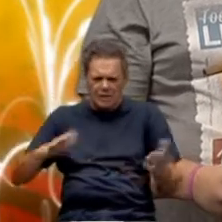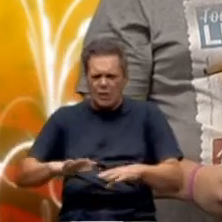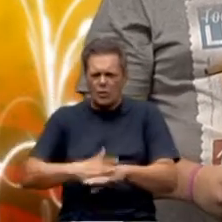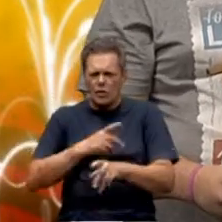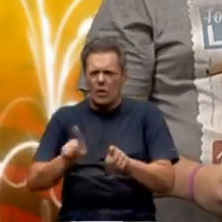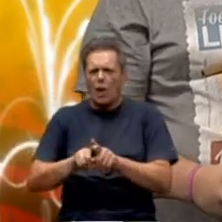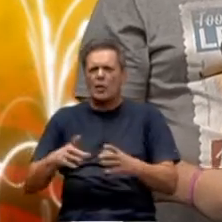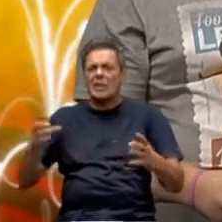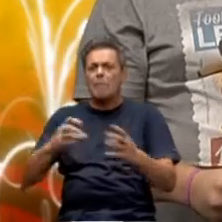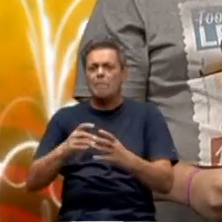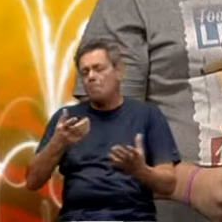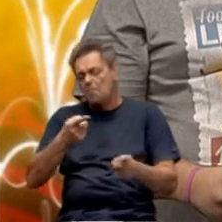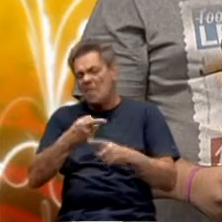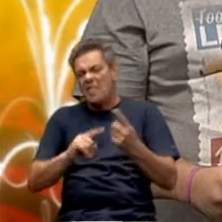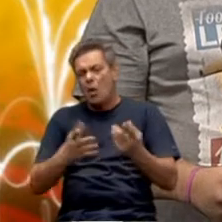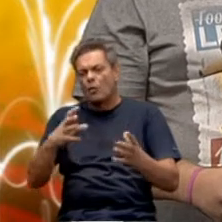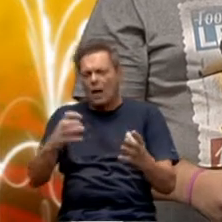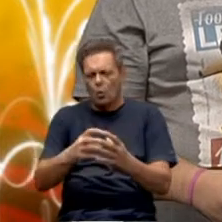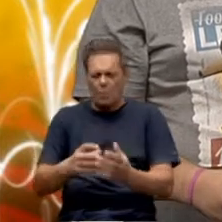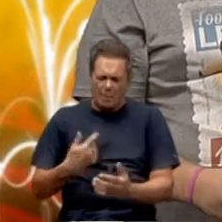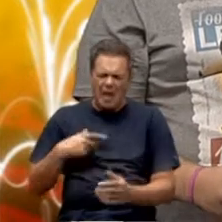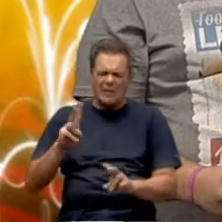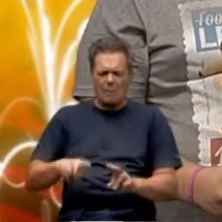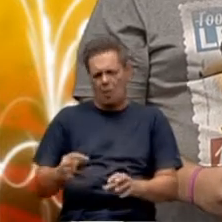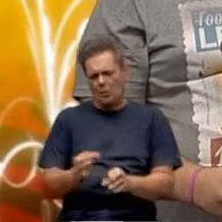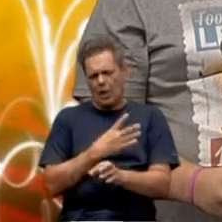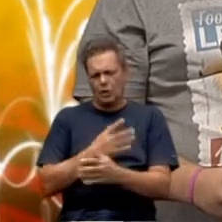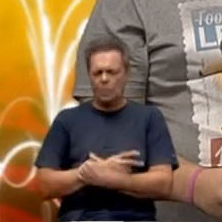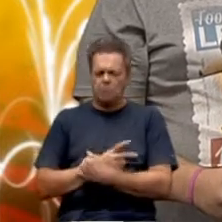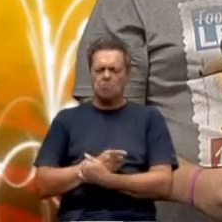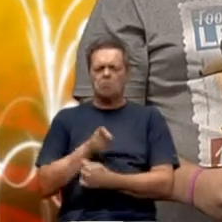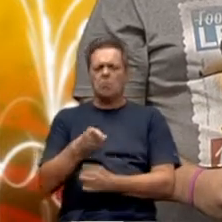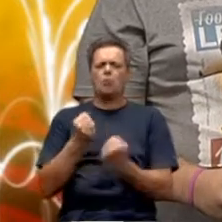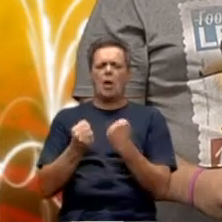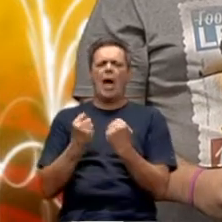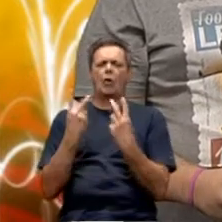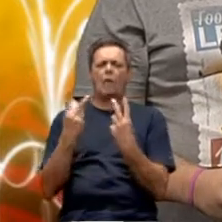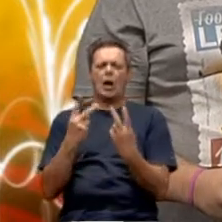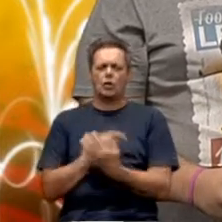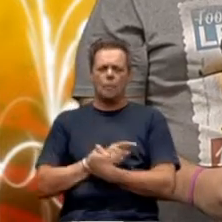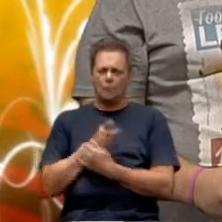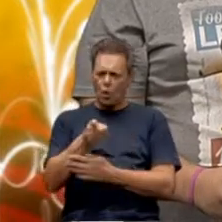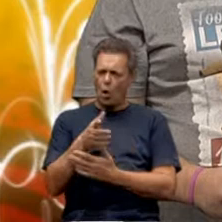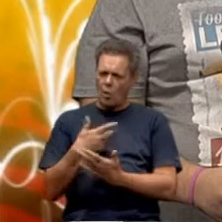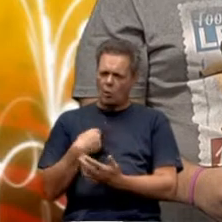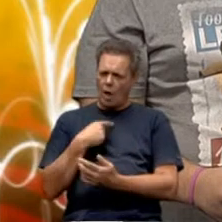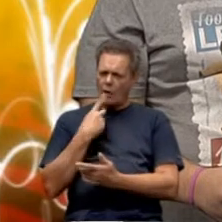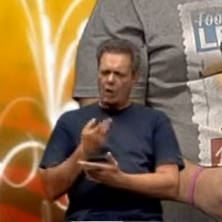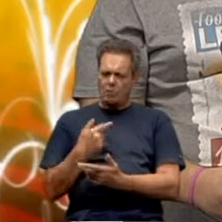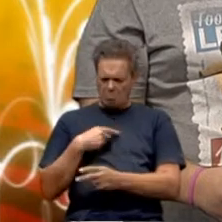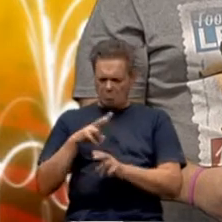mogu reći da sam imao dosta sreće sa te strane. To je jako važno. To je jako važno. To je to što ja kažem. Mi bi trebali